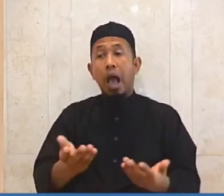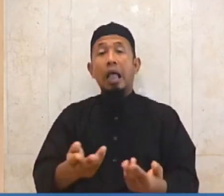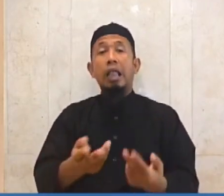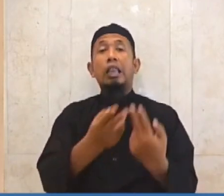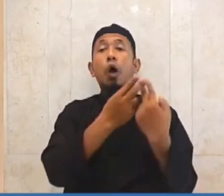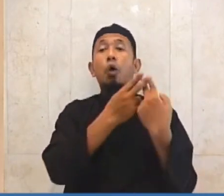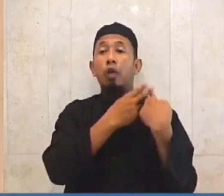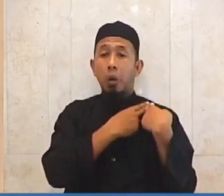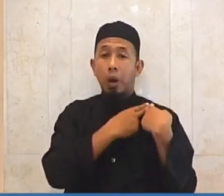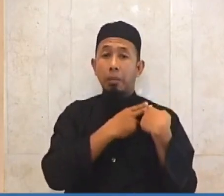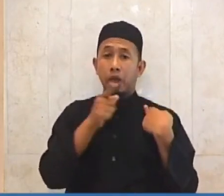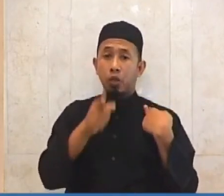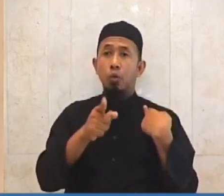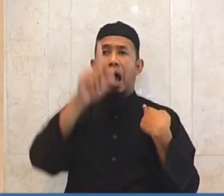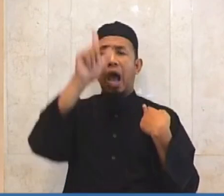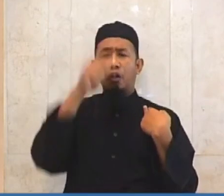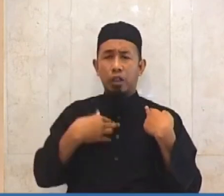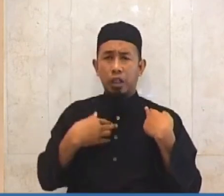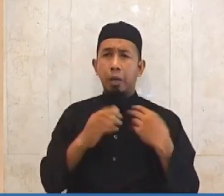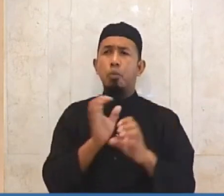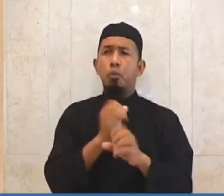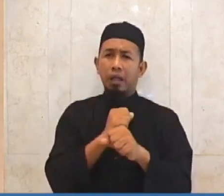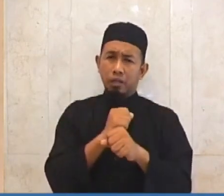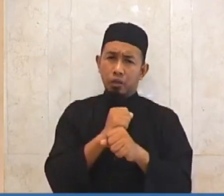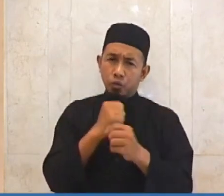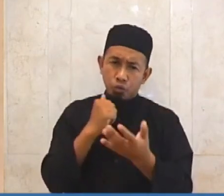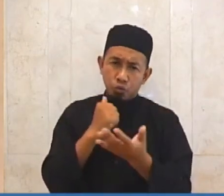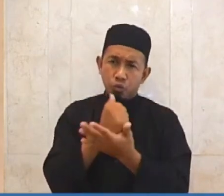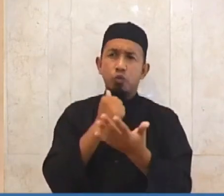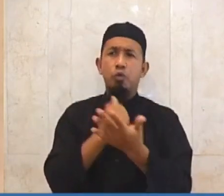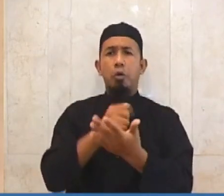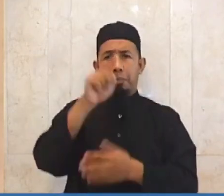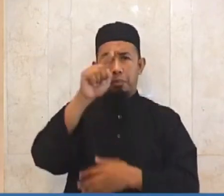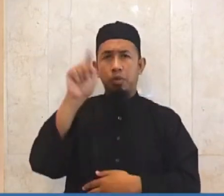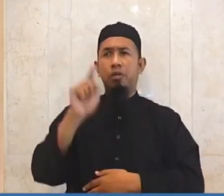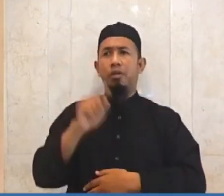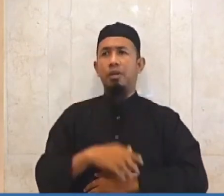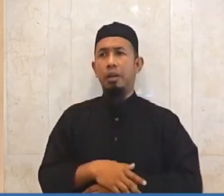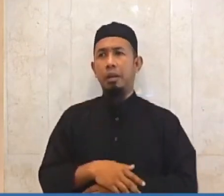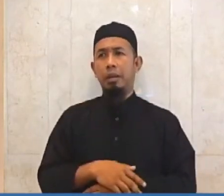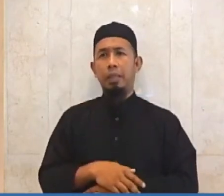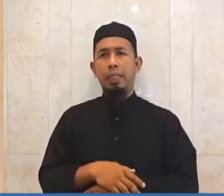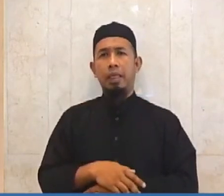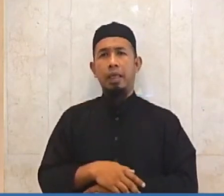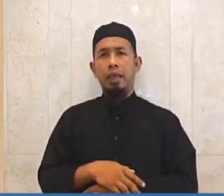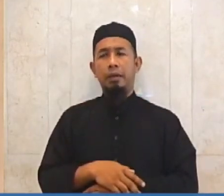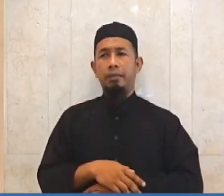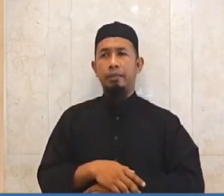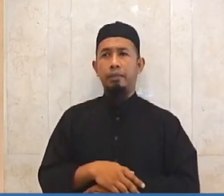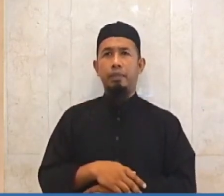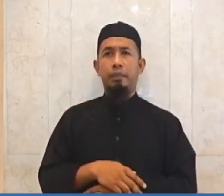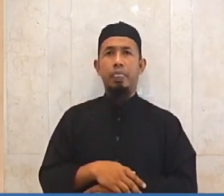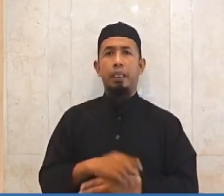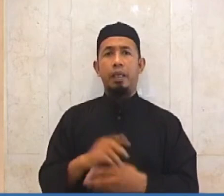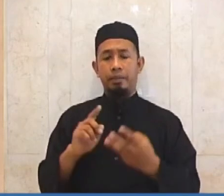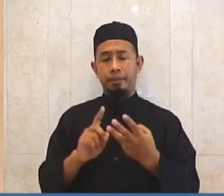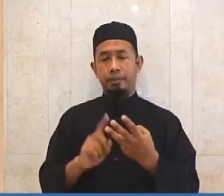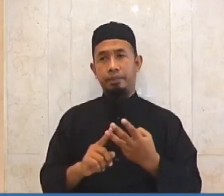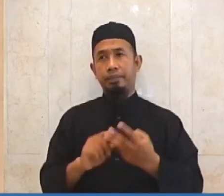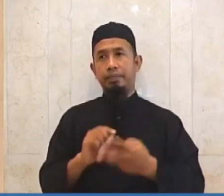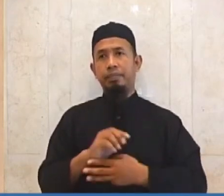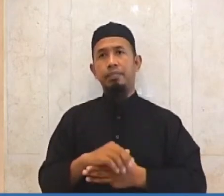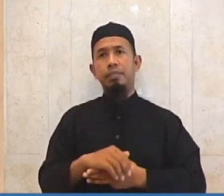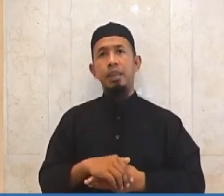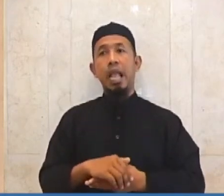dilaksanakan dengan sebaik-baiknya itulah abdi negara yang Islami kemudian yang ketiga